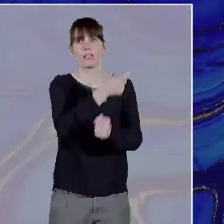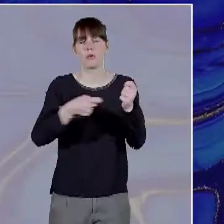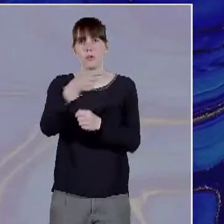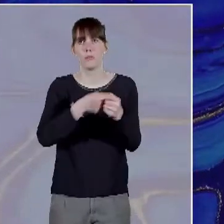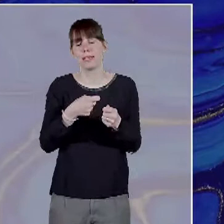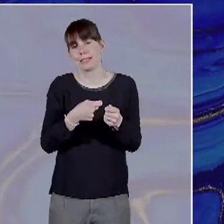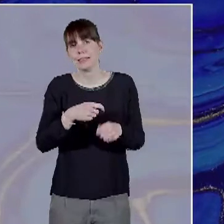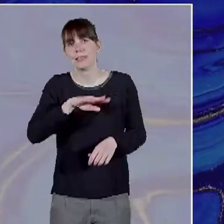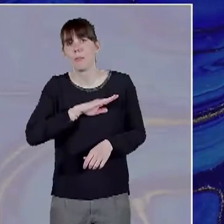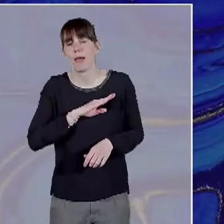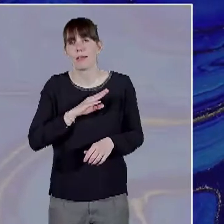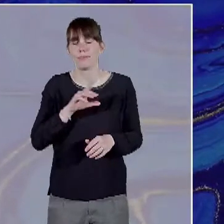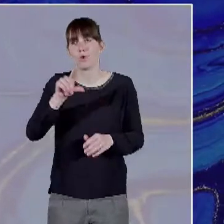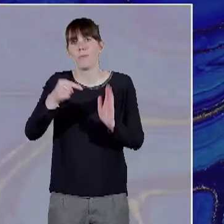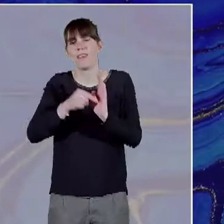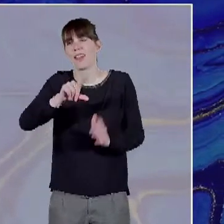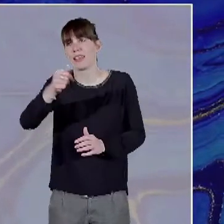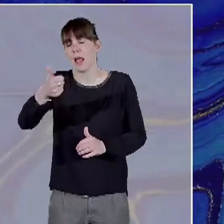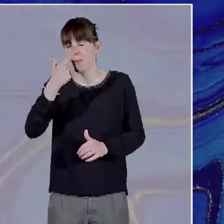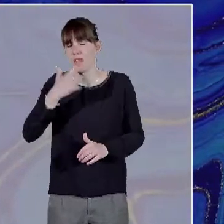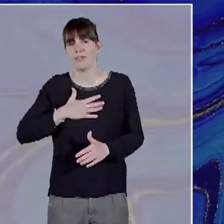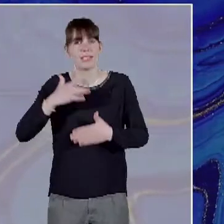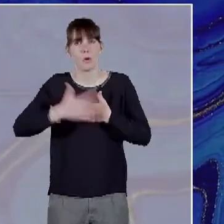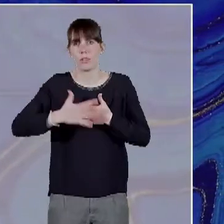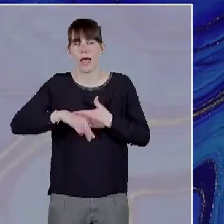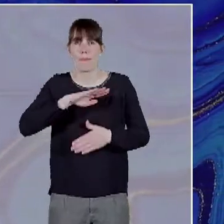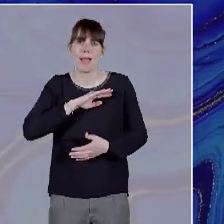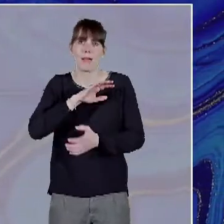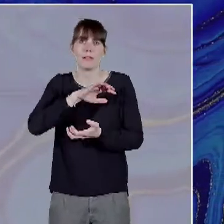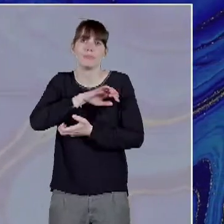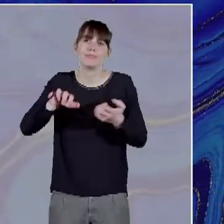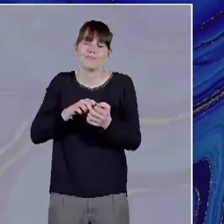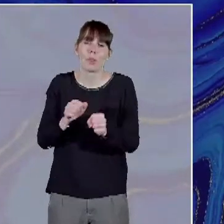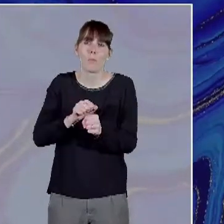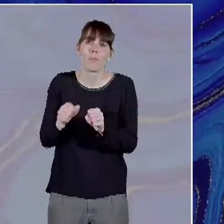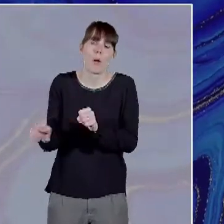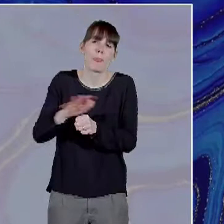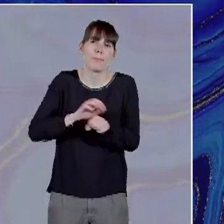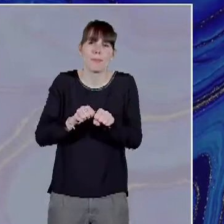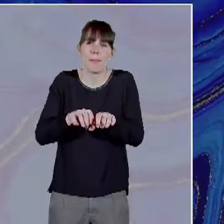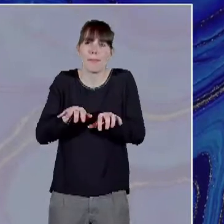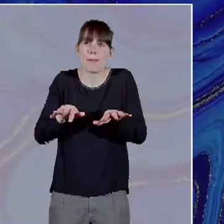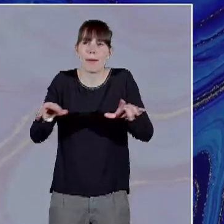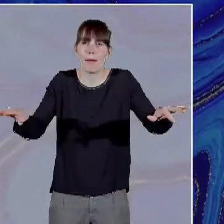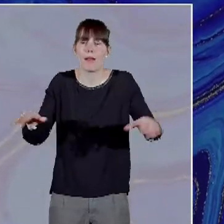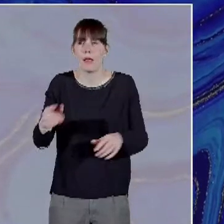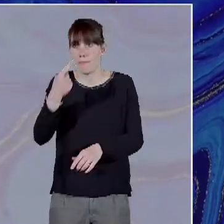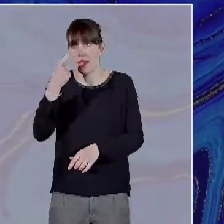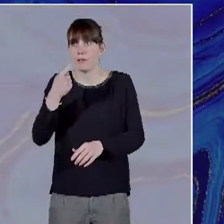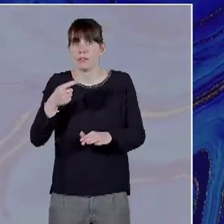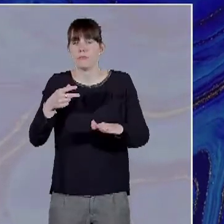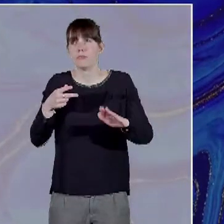retard de la pandémie, parce que là, ils travaillent sur leur carnet de commandes pré-pandémie, mais à partir de juin 2021, donc dans 6 mois, ils vont